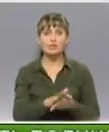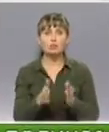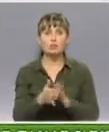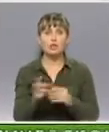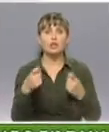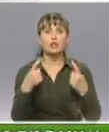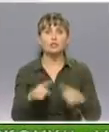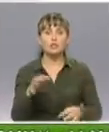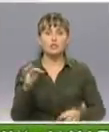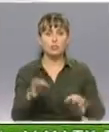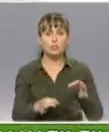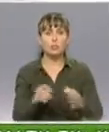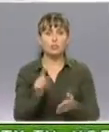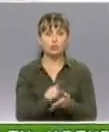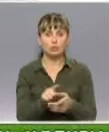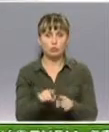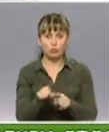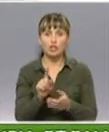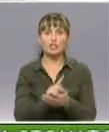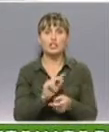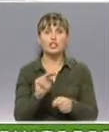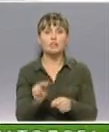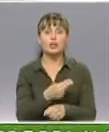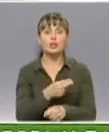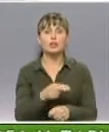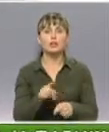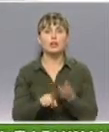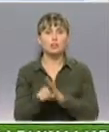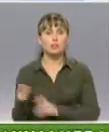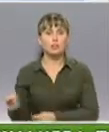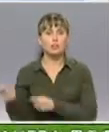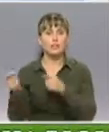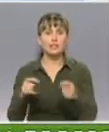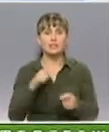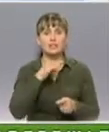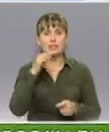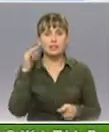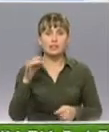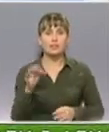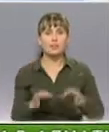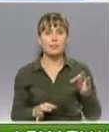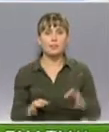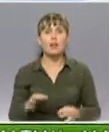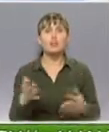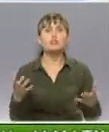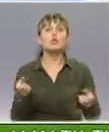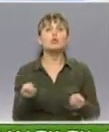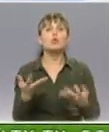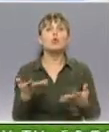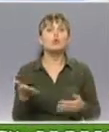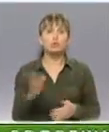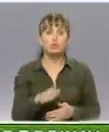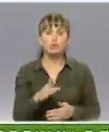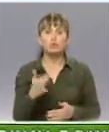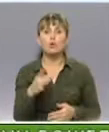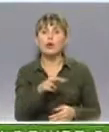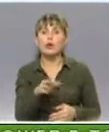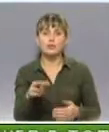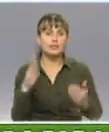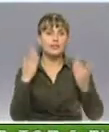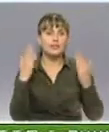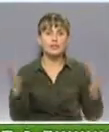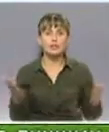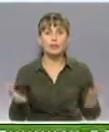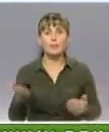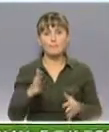других заправках тоже должна исправиться, потому что начнутся поставки с отечественных НПЗ. Но в каком объеме, пока не ясно. Мы ожидаем, что